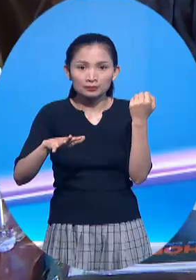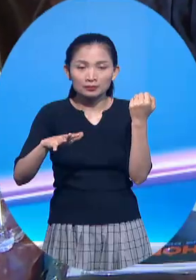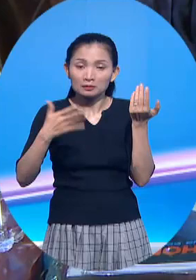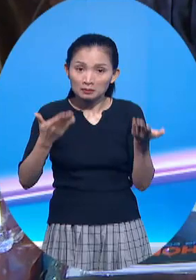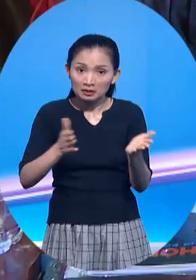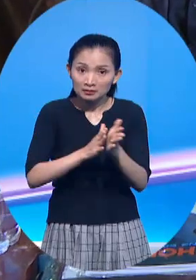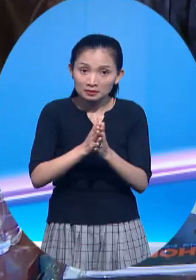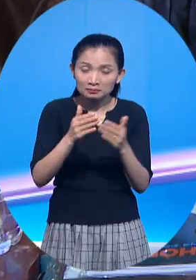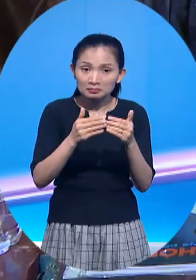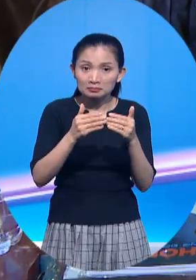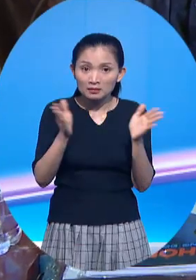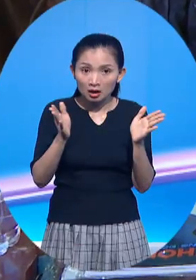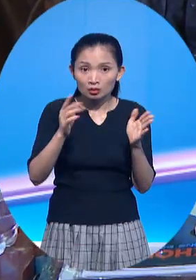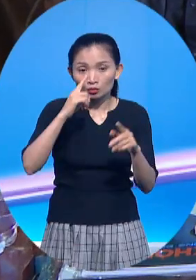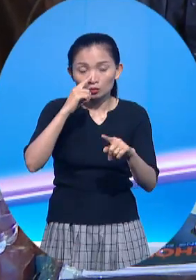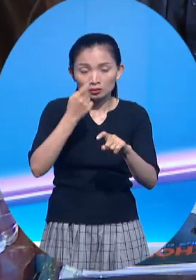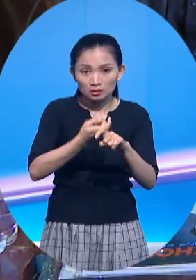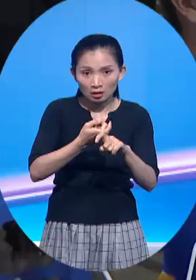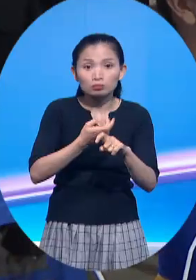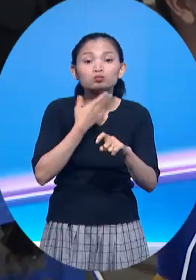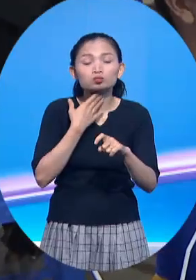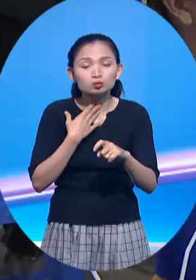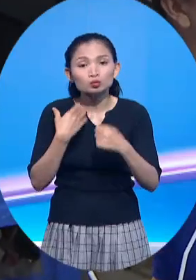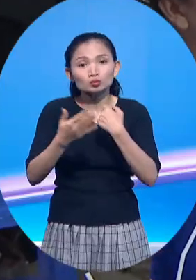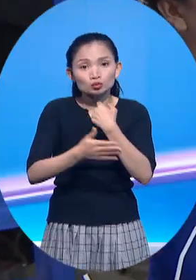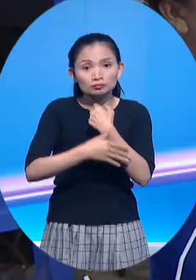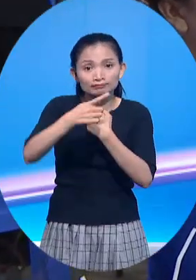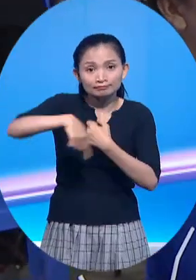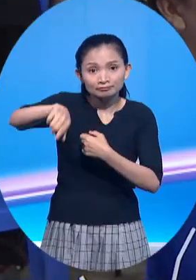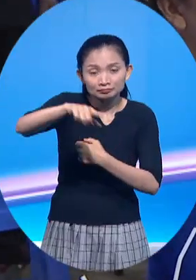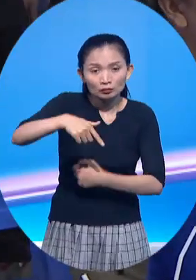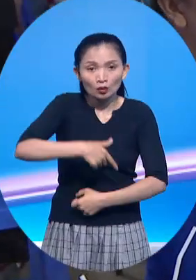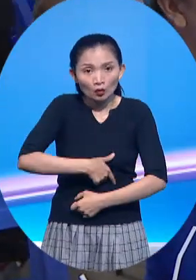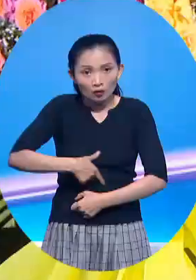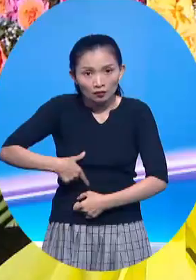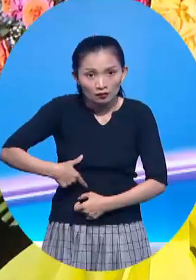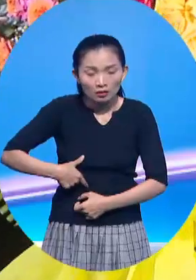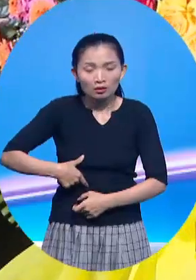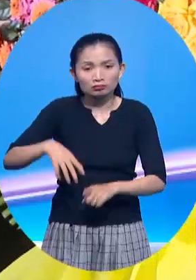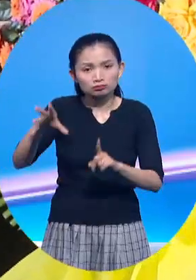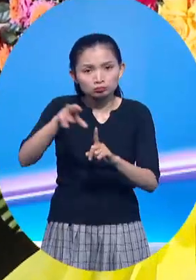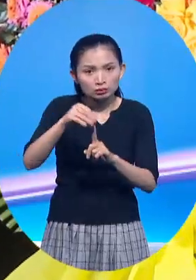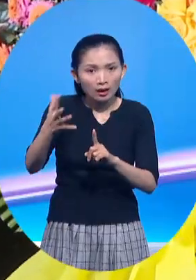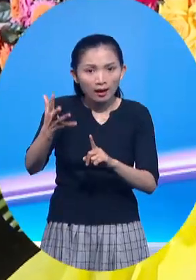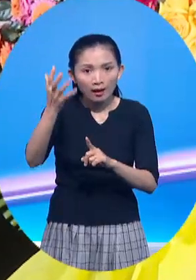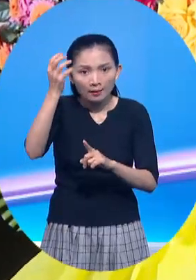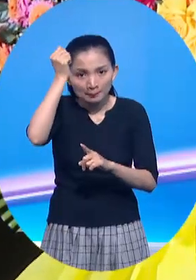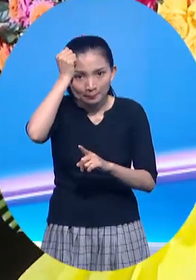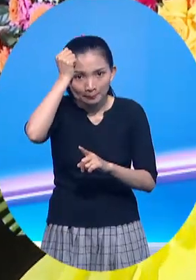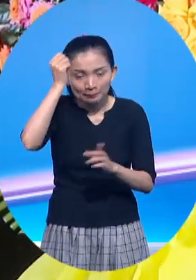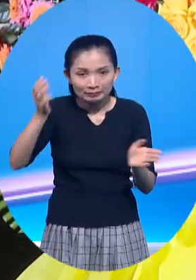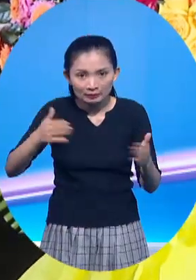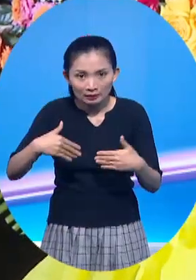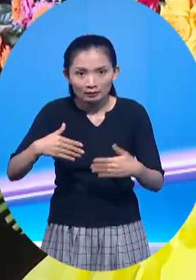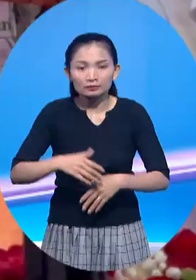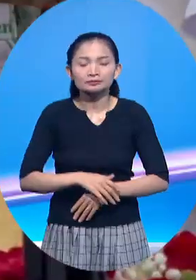nhằm tạo thuận lợi cho các thành viên, hội viên kịp thời nắm bắt thông tin văn hóa, thông tin truyền thông, từ thiện xã hội, phối hợp với các cơ quan truyền